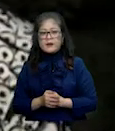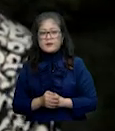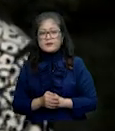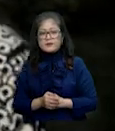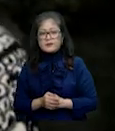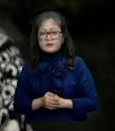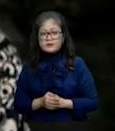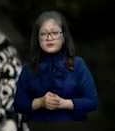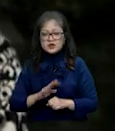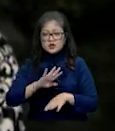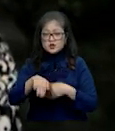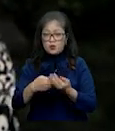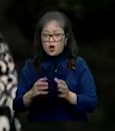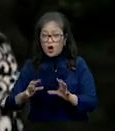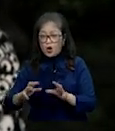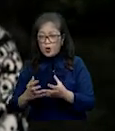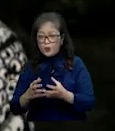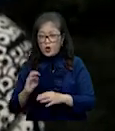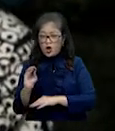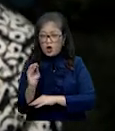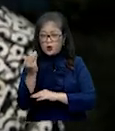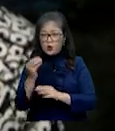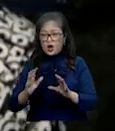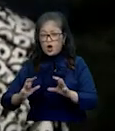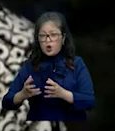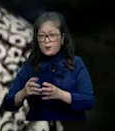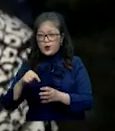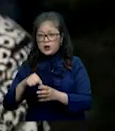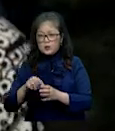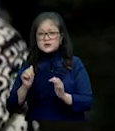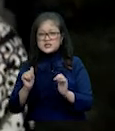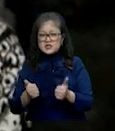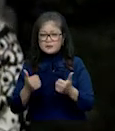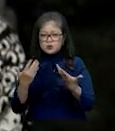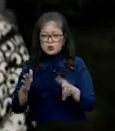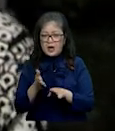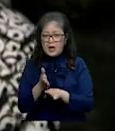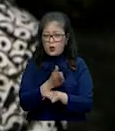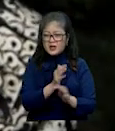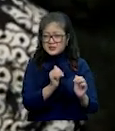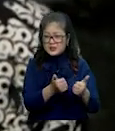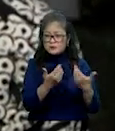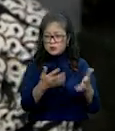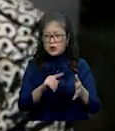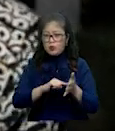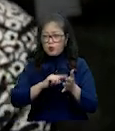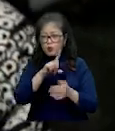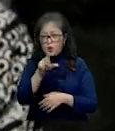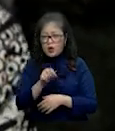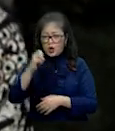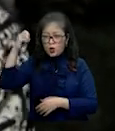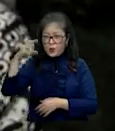Komponen kloter, baik itu ketua kloter, pembimbing kloter, dokter kloter, sudah menyiapkan sedari awal, mulai bulan puasa, ada